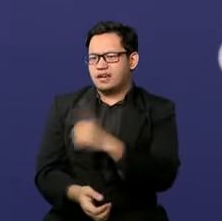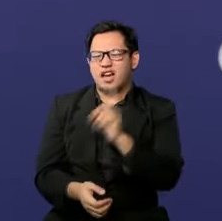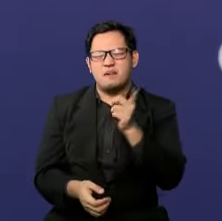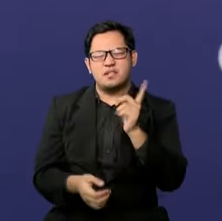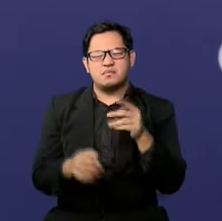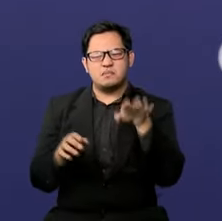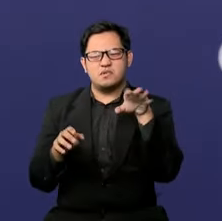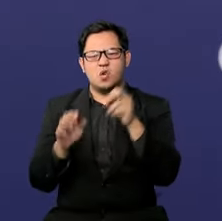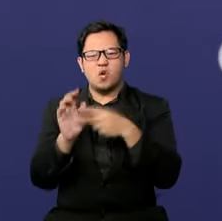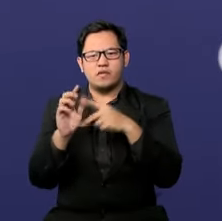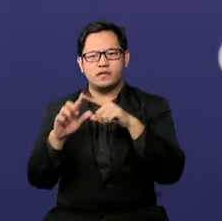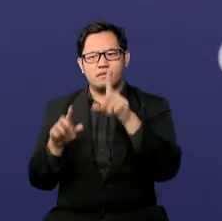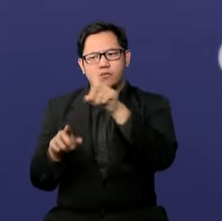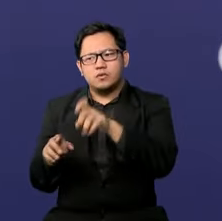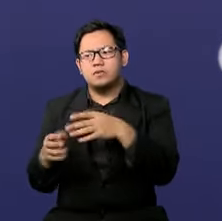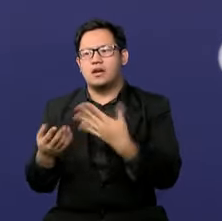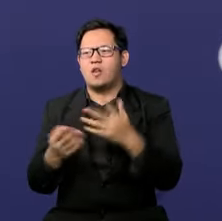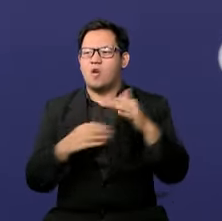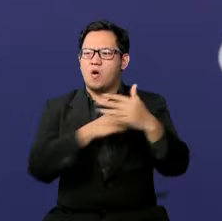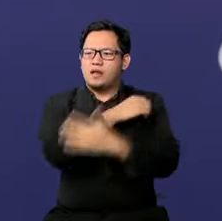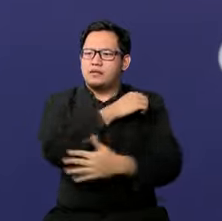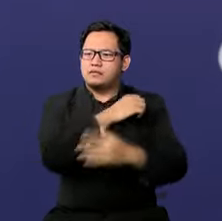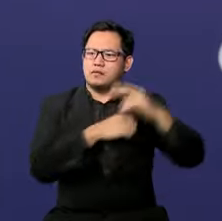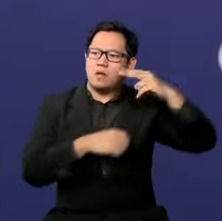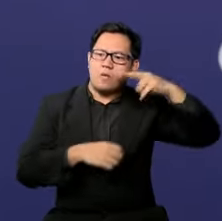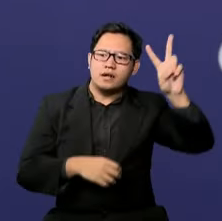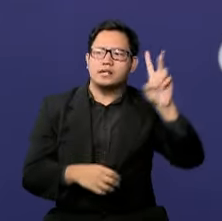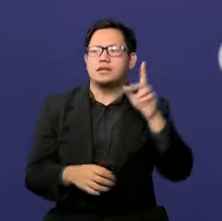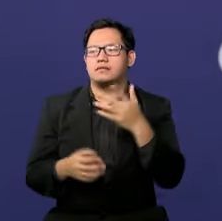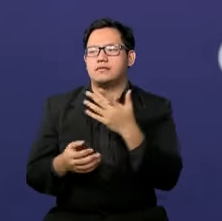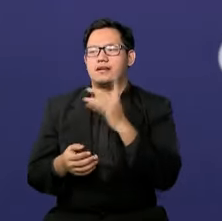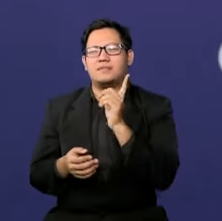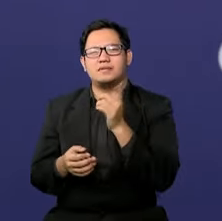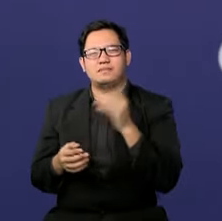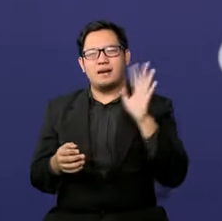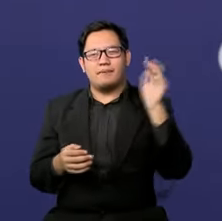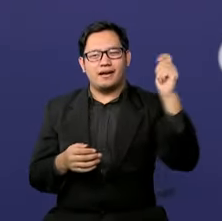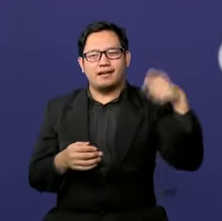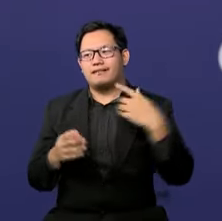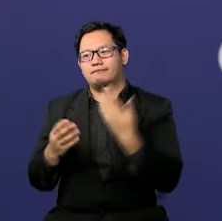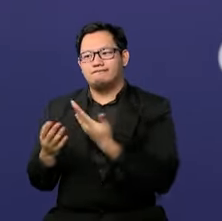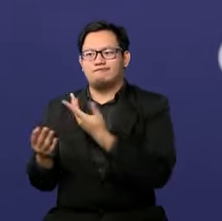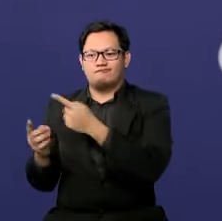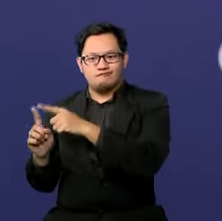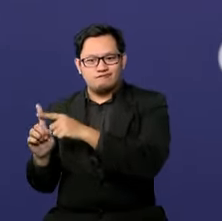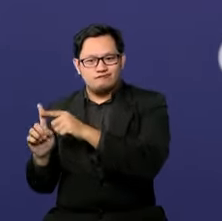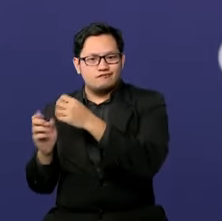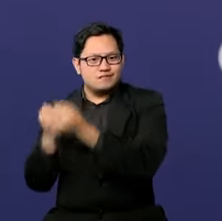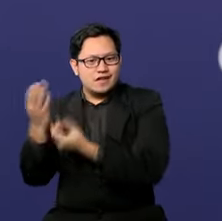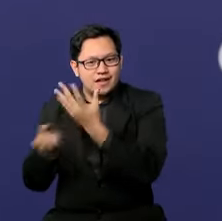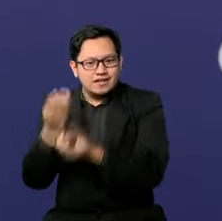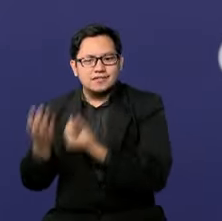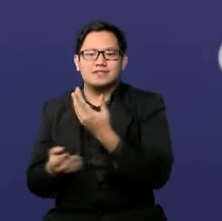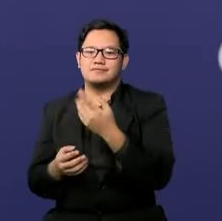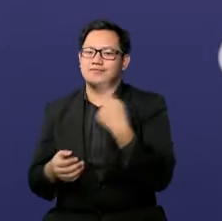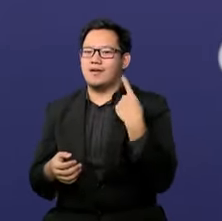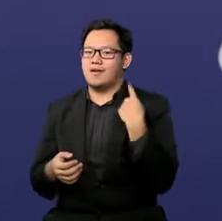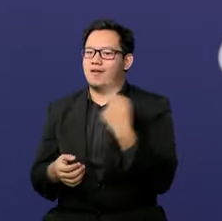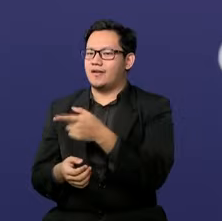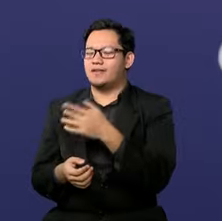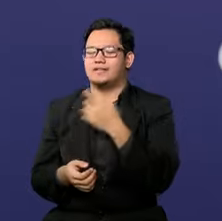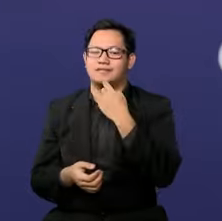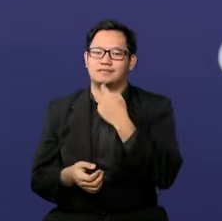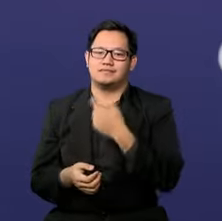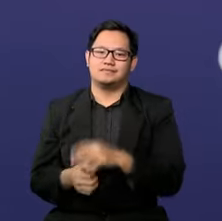zona macem-macem Kenapa di luar negeri enggak pakai zona-zona untuk sebetulnya coba Dewi dijelaskan lagi supaya kita berdua nanti akan bertanya